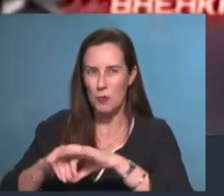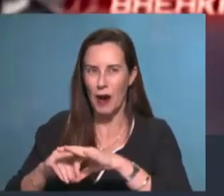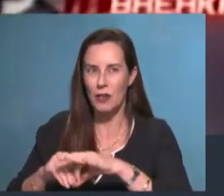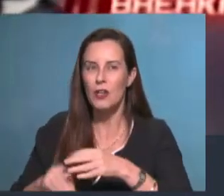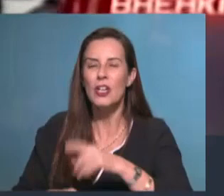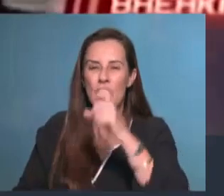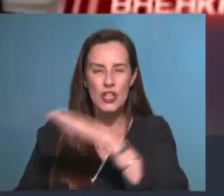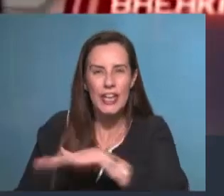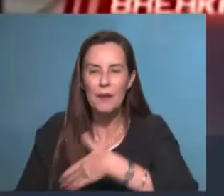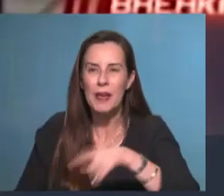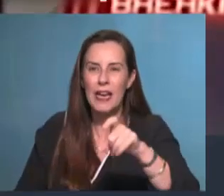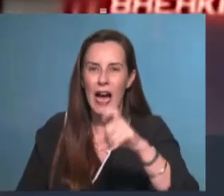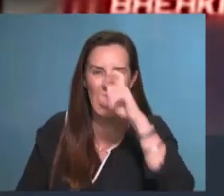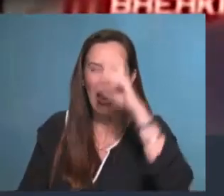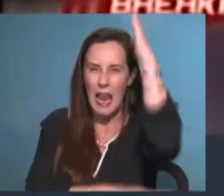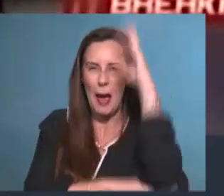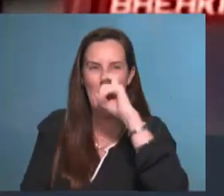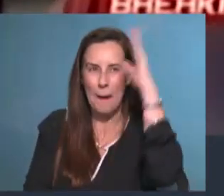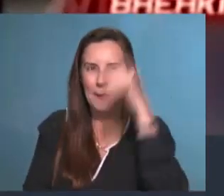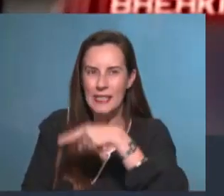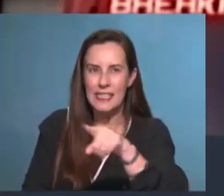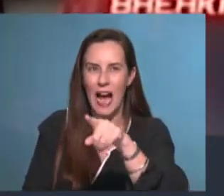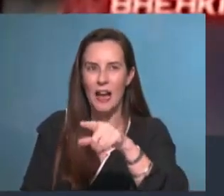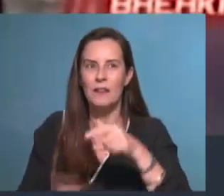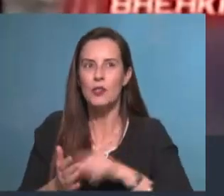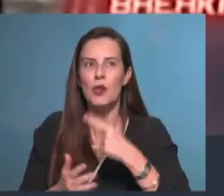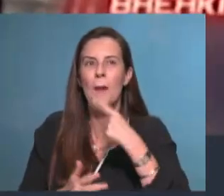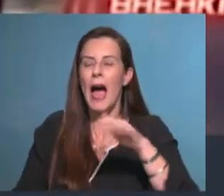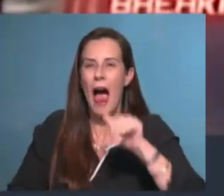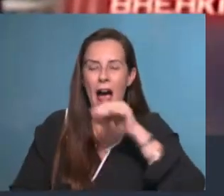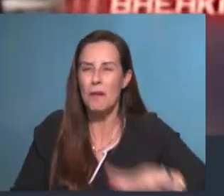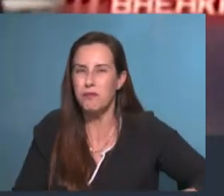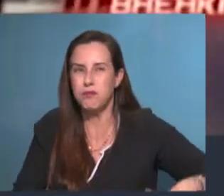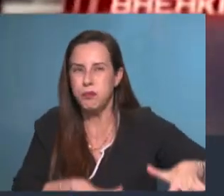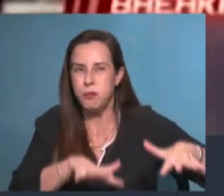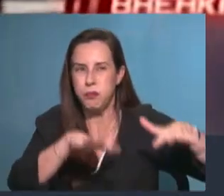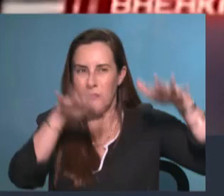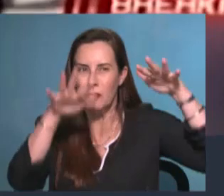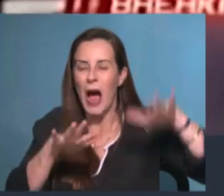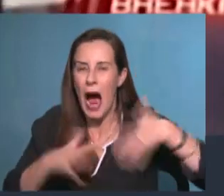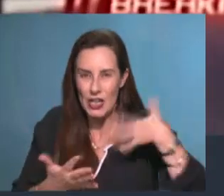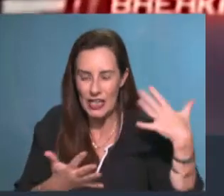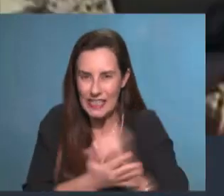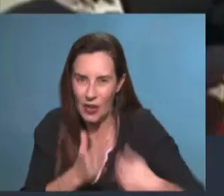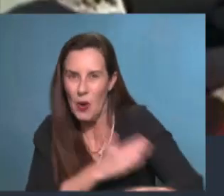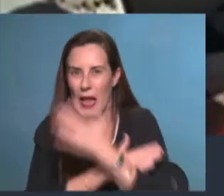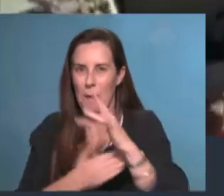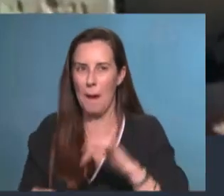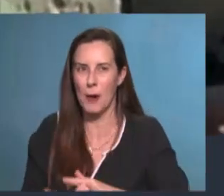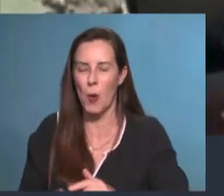ambil anakmu di masjid. Kemudian ada rumah di sebelah dia bilang, air naik. Terpas kita lari ke gunung sih semua.